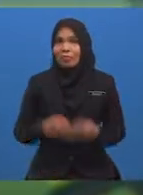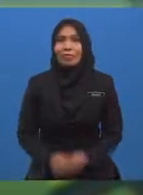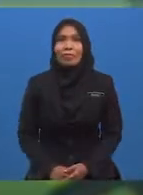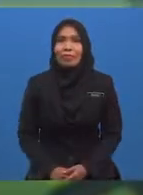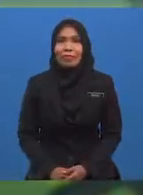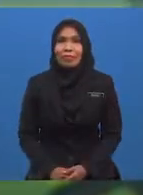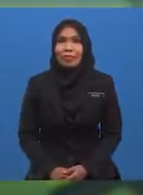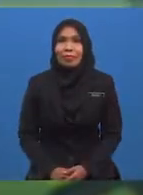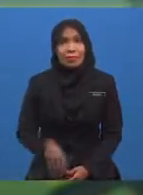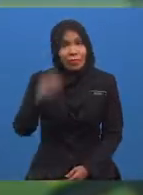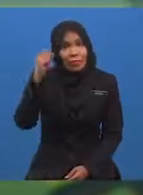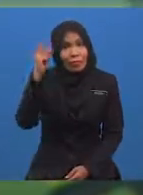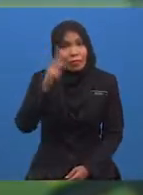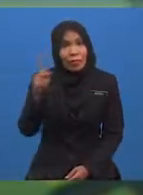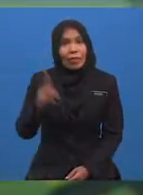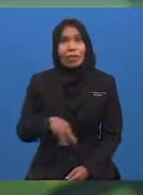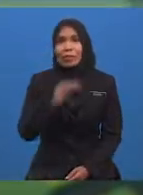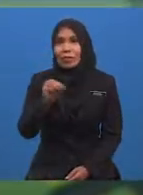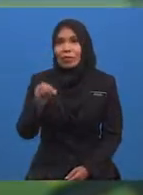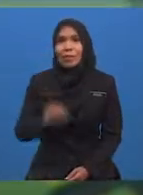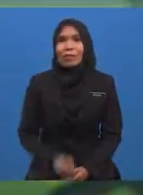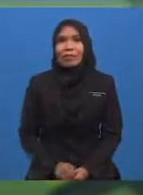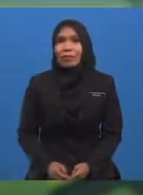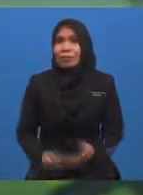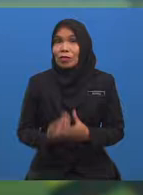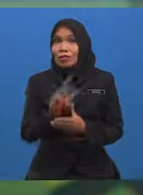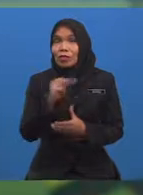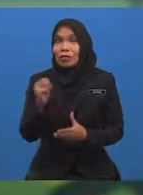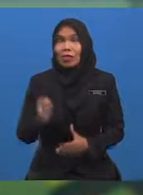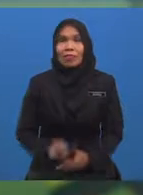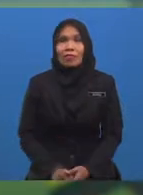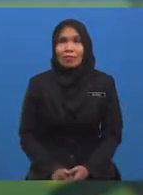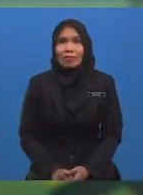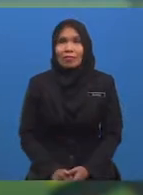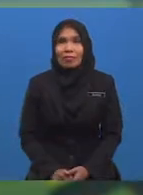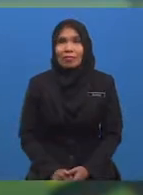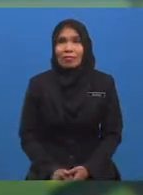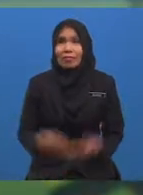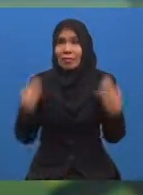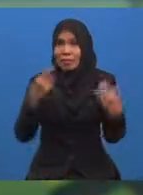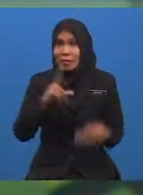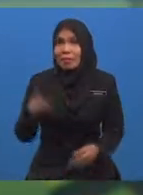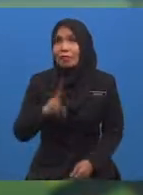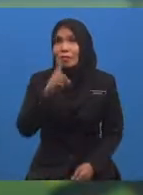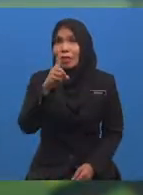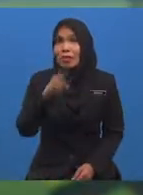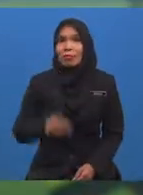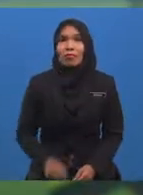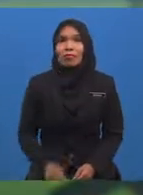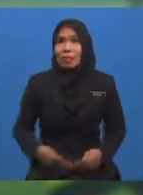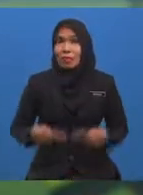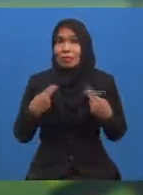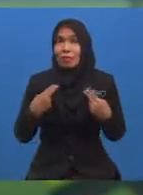Tahukah murid-murid, tumbuhan juga merupakan satu hidupan di mana tumbuhan